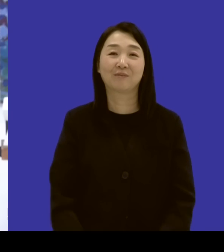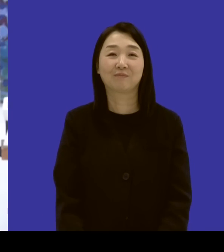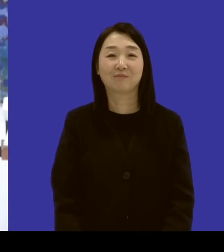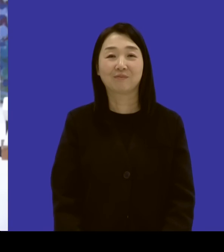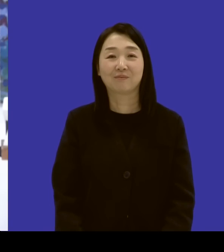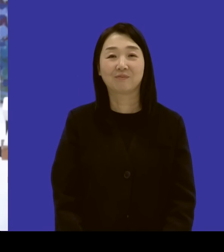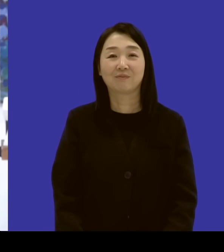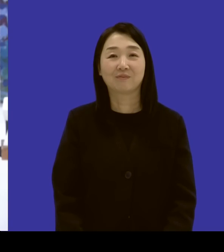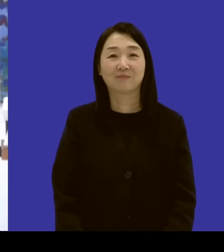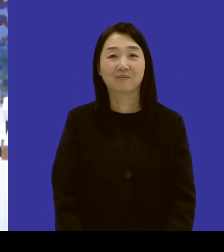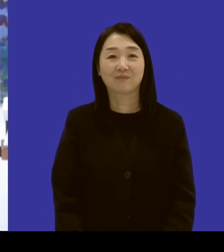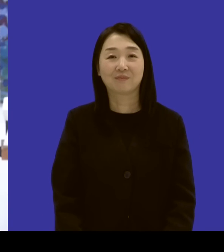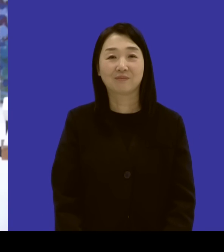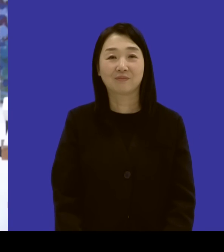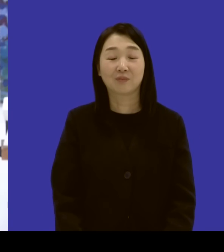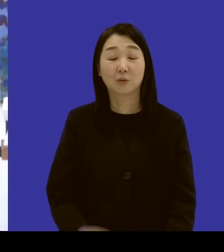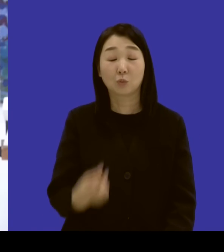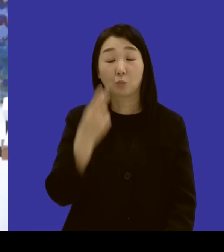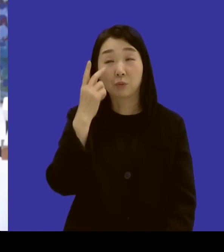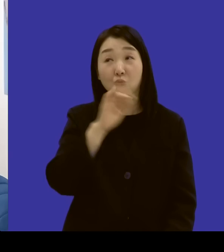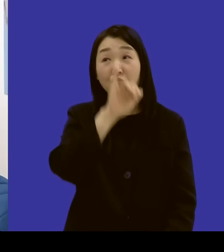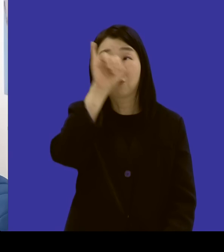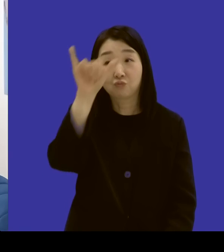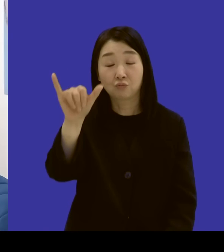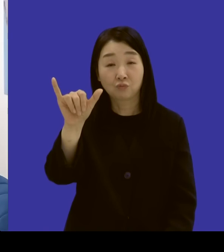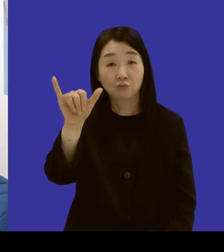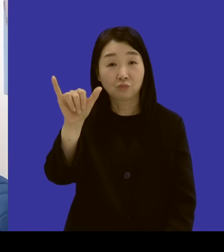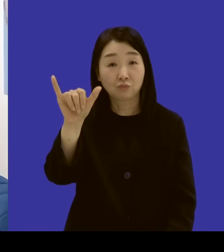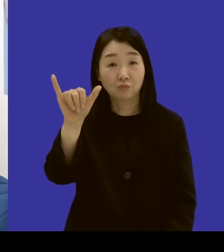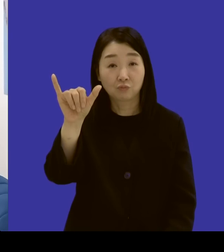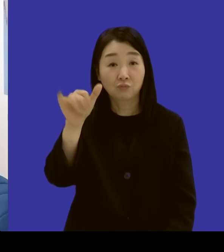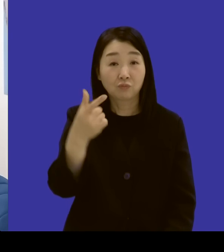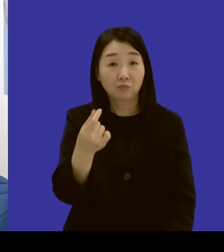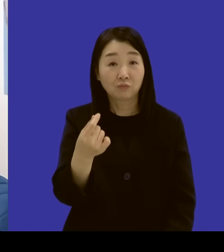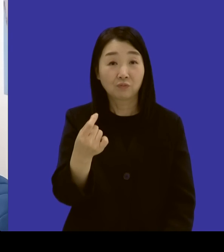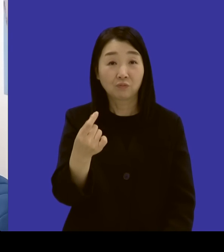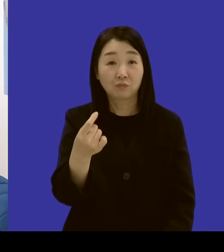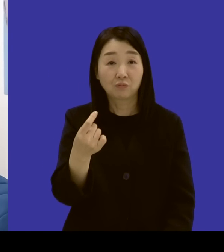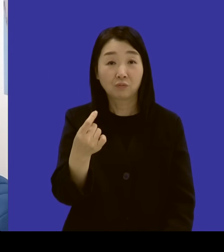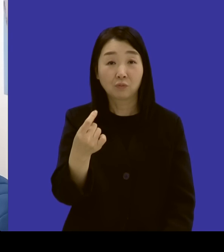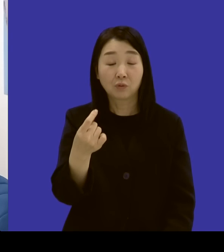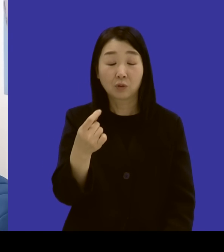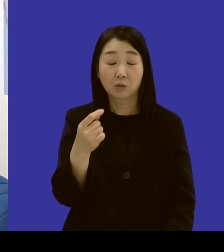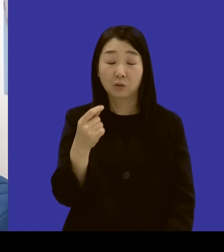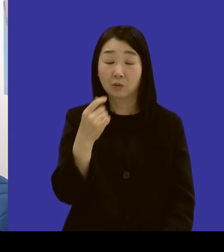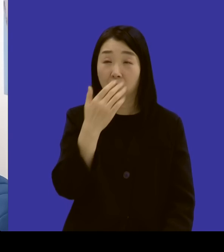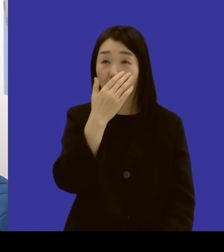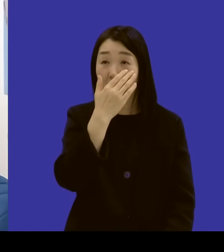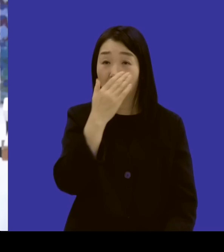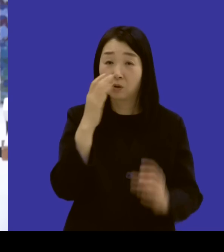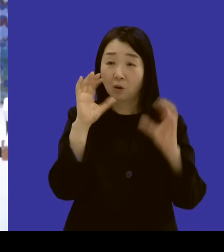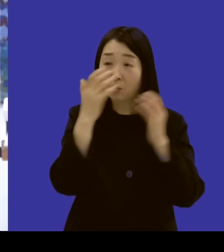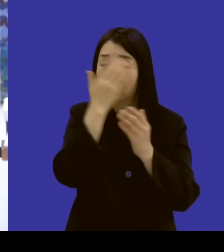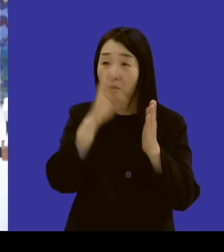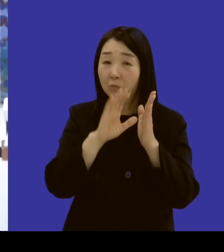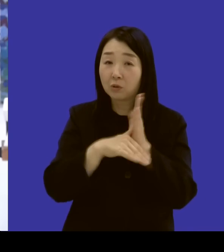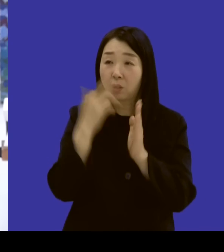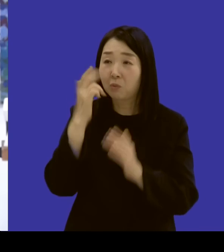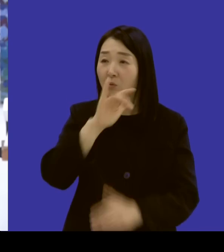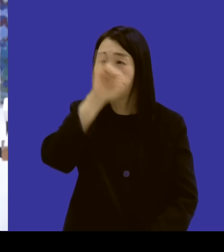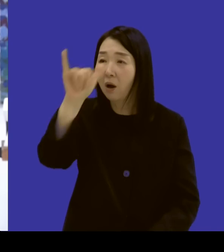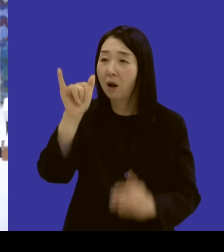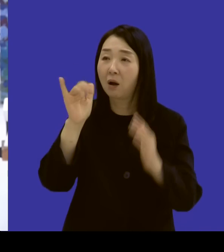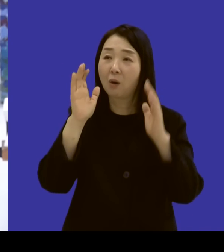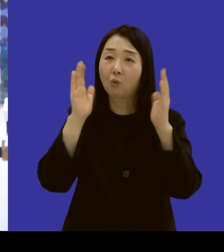그러다가 이제 또 미국 길에 오르셨단 말이에요. 어린 나이에. 네. 근데 우리가 이제 생각만 해도 그 어린 나이에 미국 생활이 또 쉽지 않았을 텐데